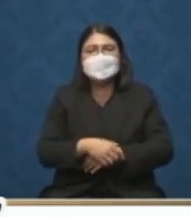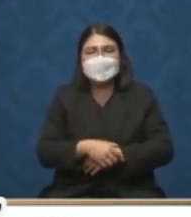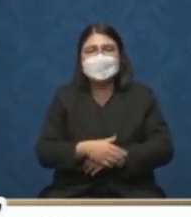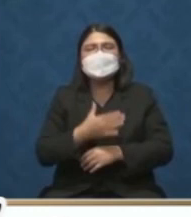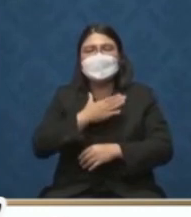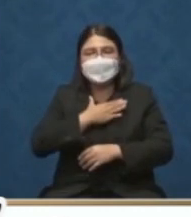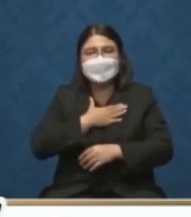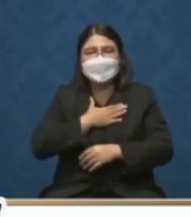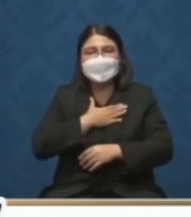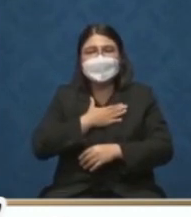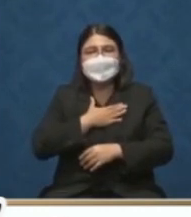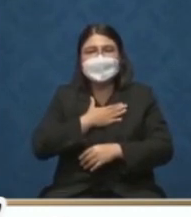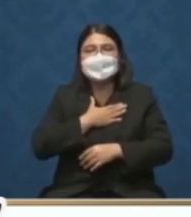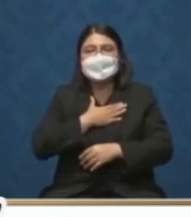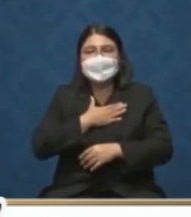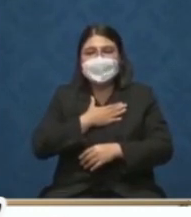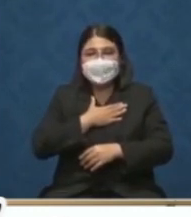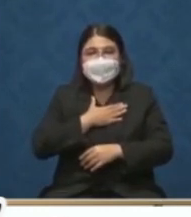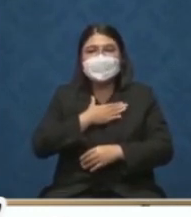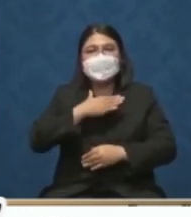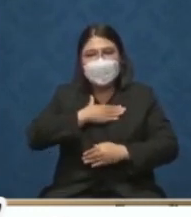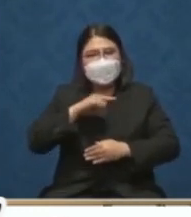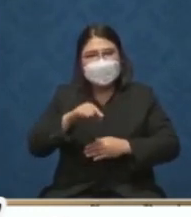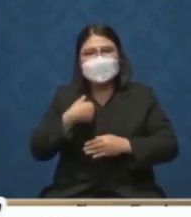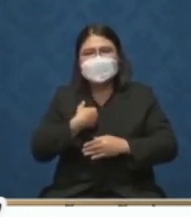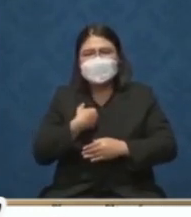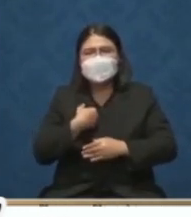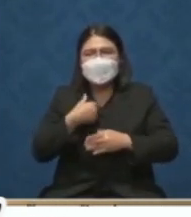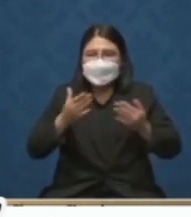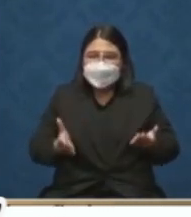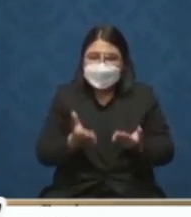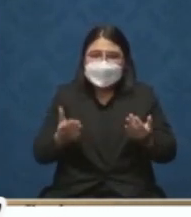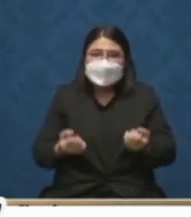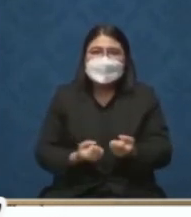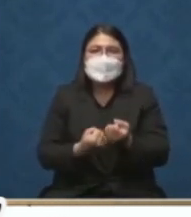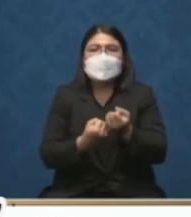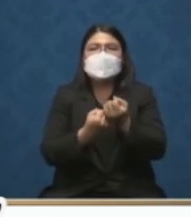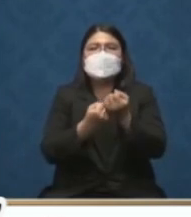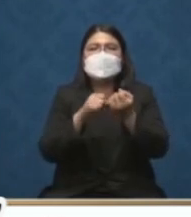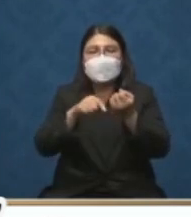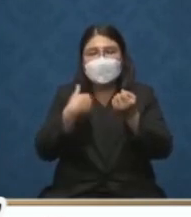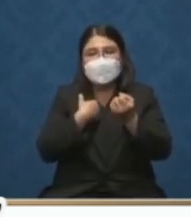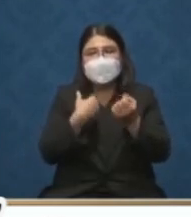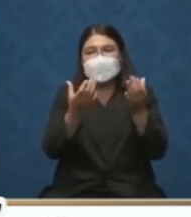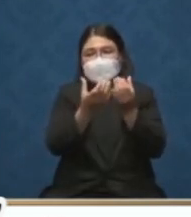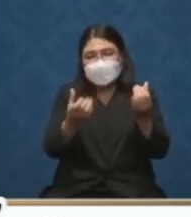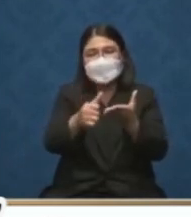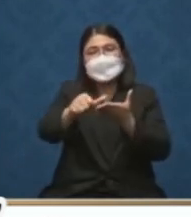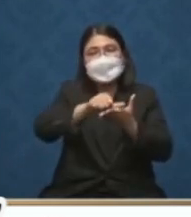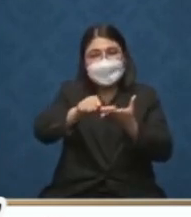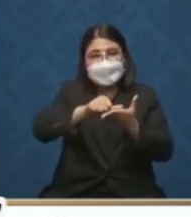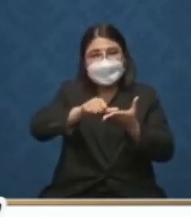เป็นรัฐธรรมนูญฉบับประชาชนโดยประชาชนและเพื่อประชาชนอย่างแท้จริงผมหวังนะครับว่